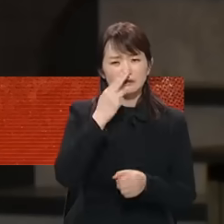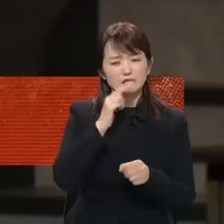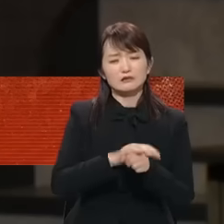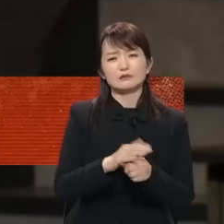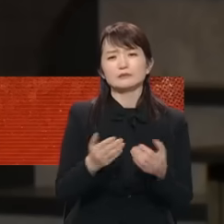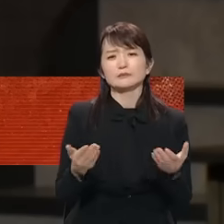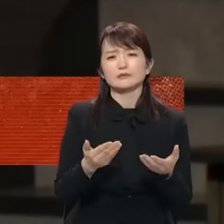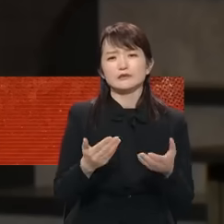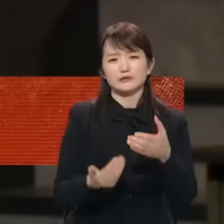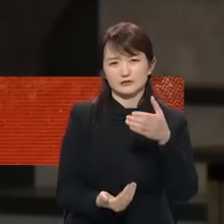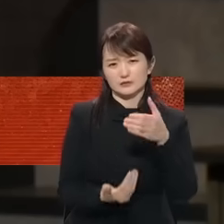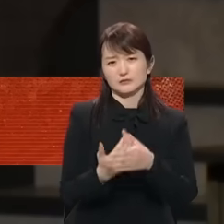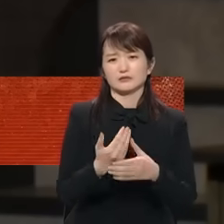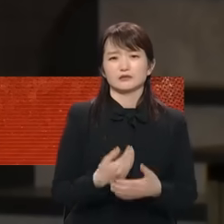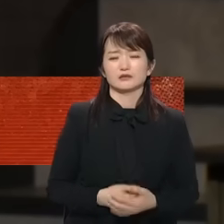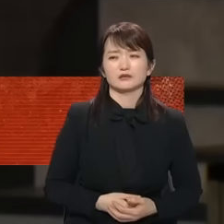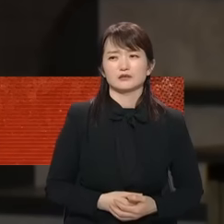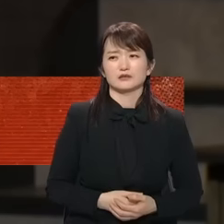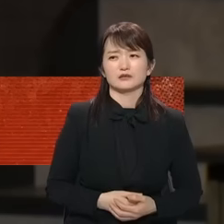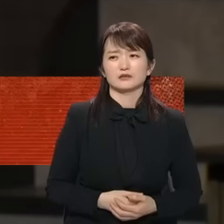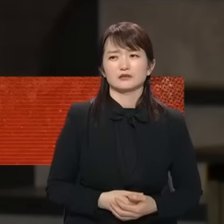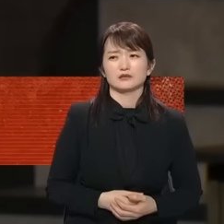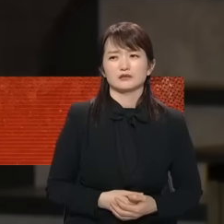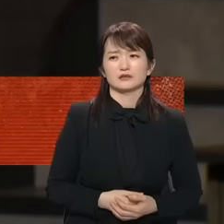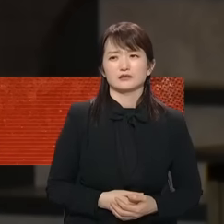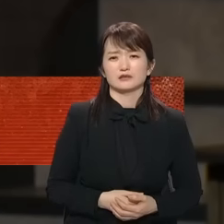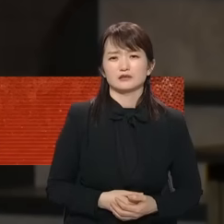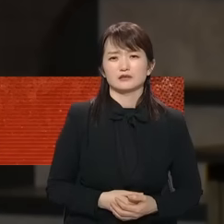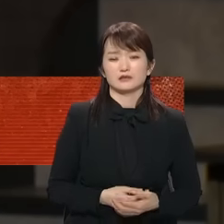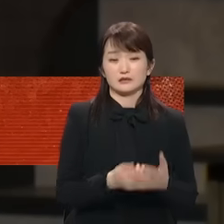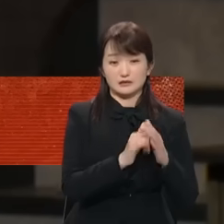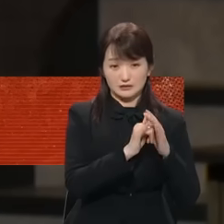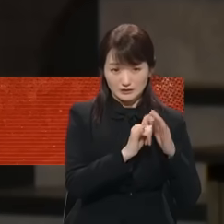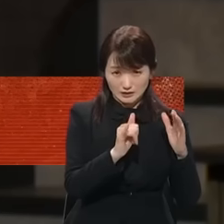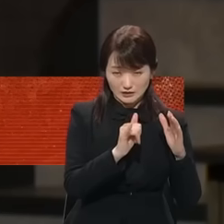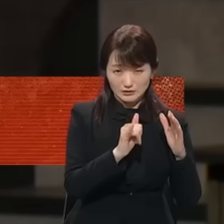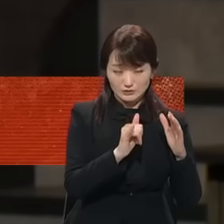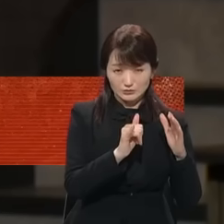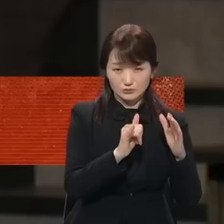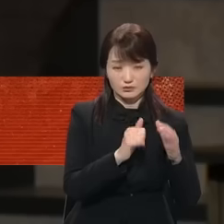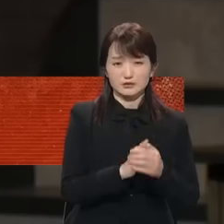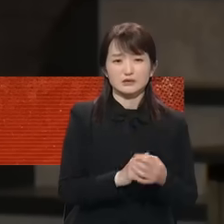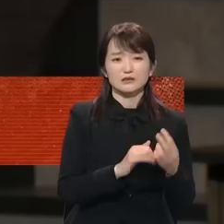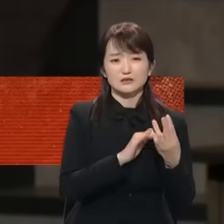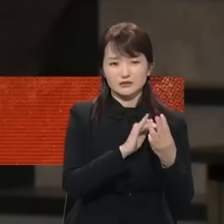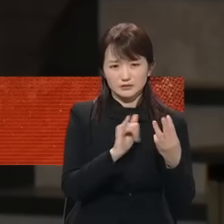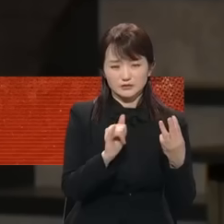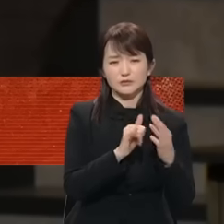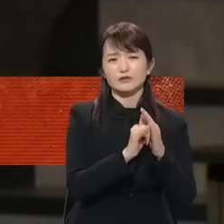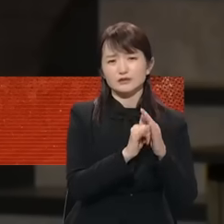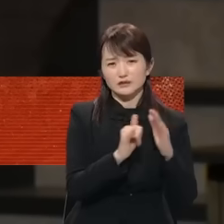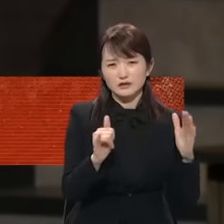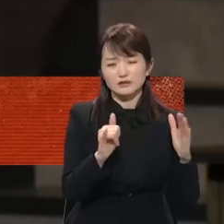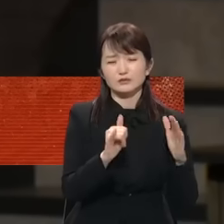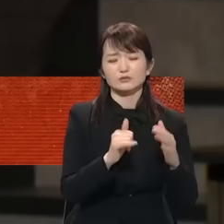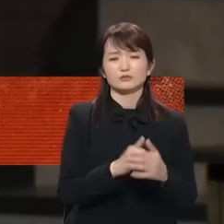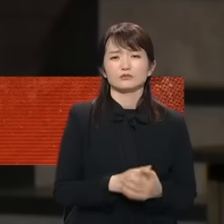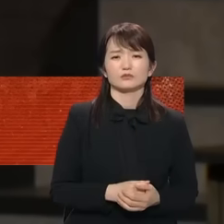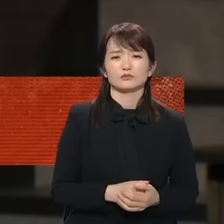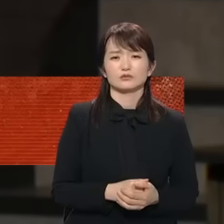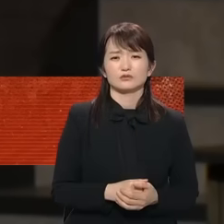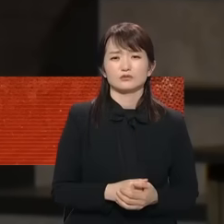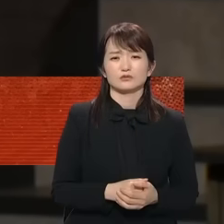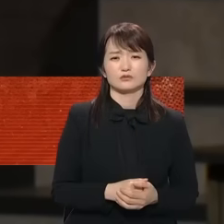어 사고로 인해 가지고 한 어 가족 그리고 이제 결과적으로이 세 가족이죠 완전히 그야말로